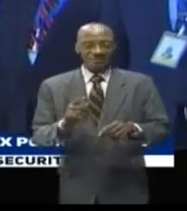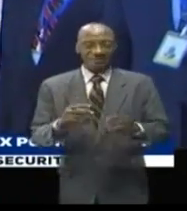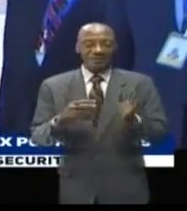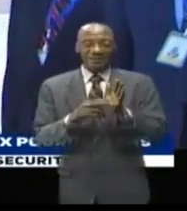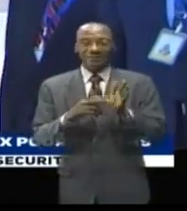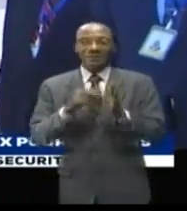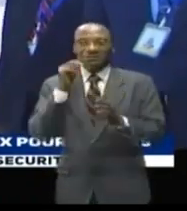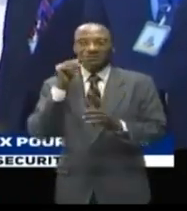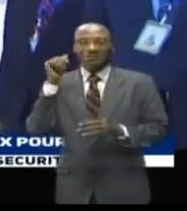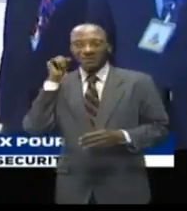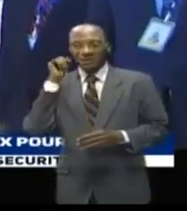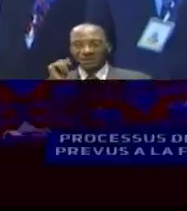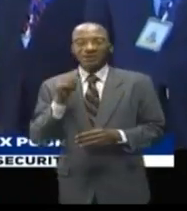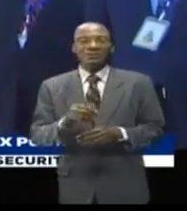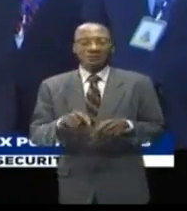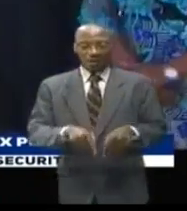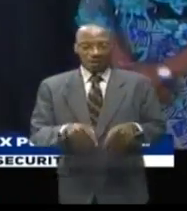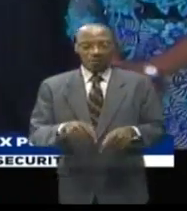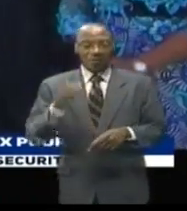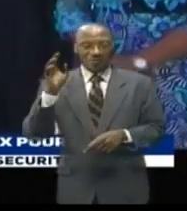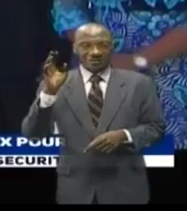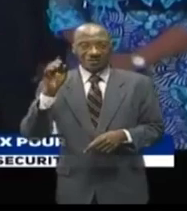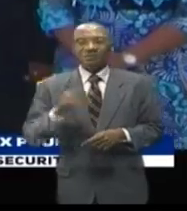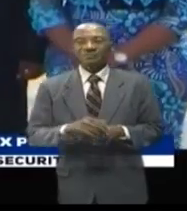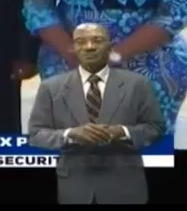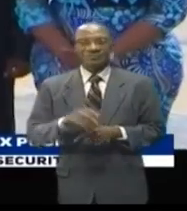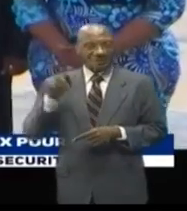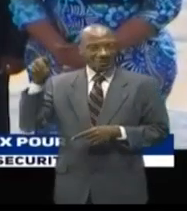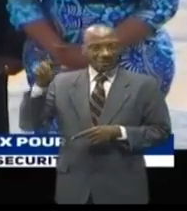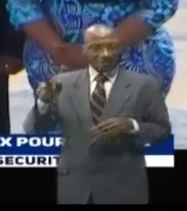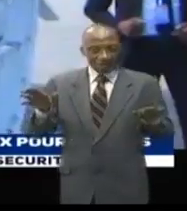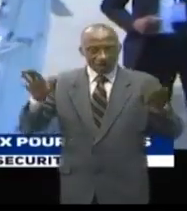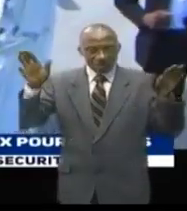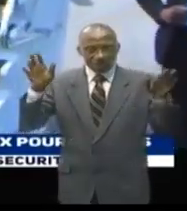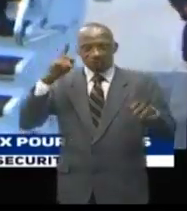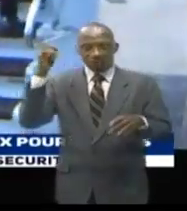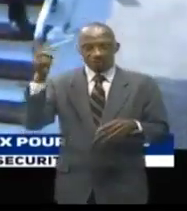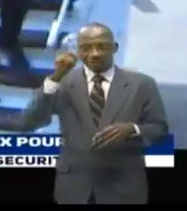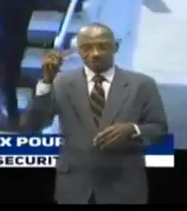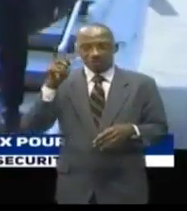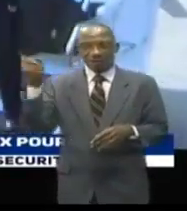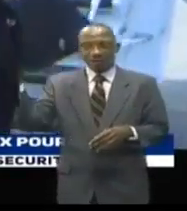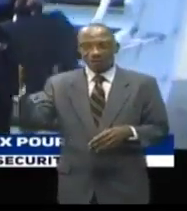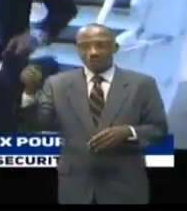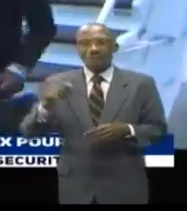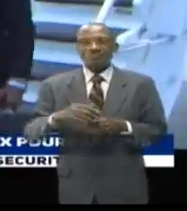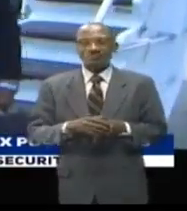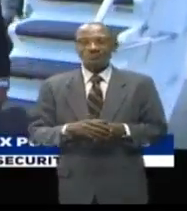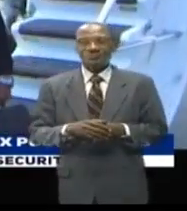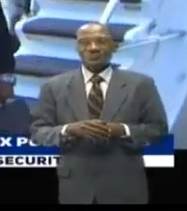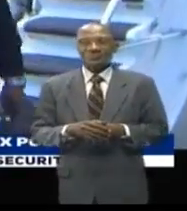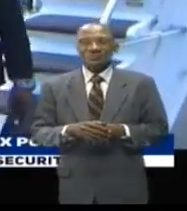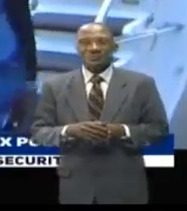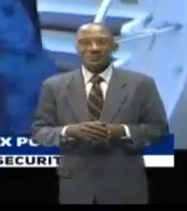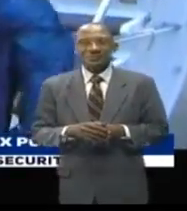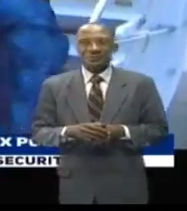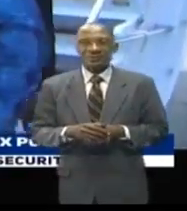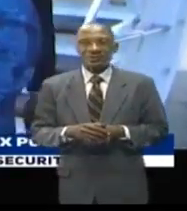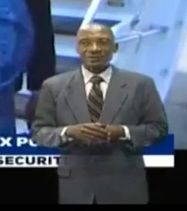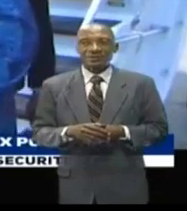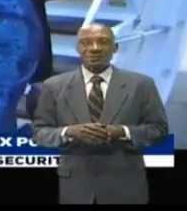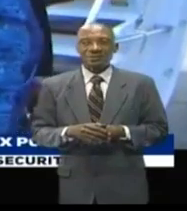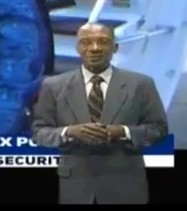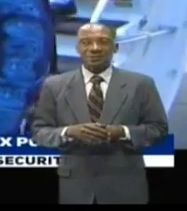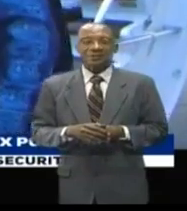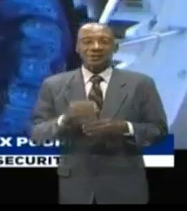novembre 2022 à Kinshasa à l'aéroport international de Angeli l'ancien président de la République du Kenya a été accueilli par le mandataire spécial